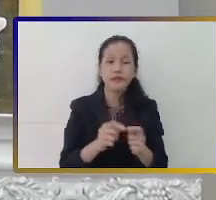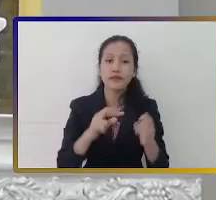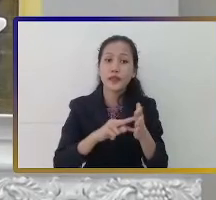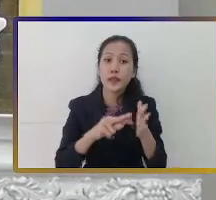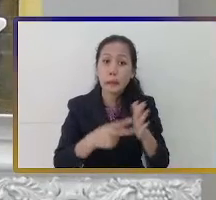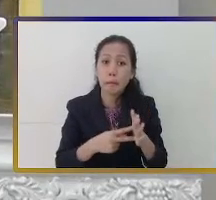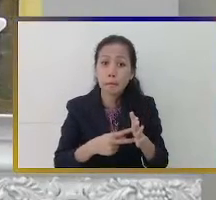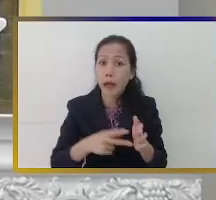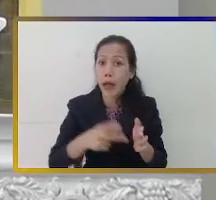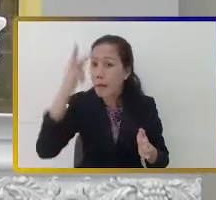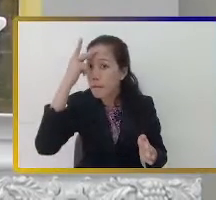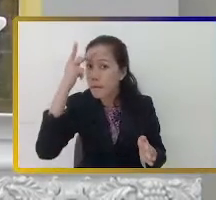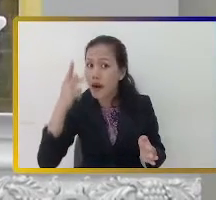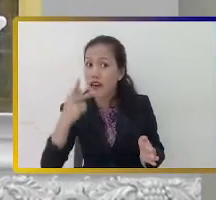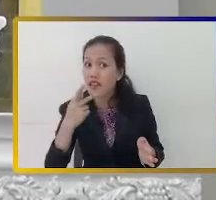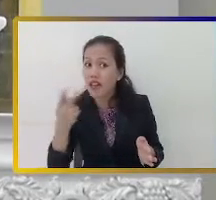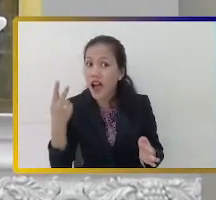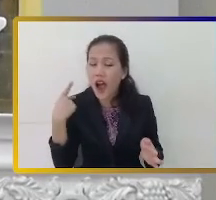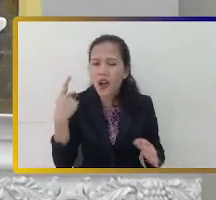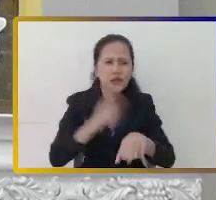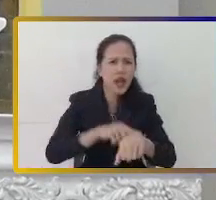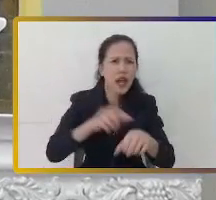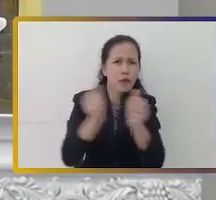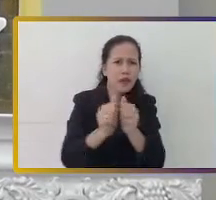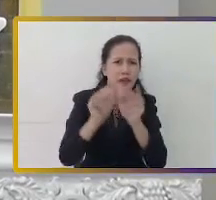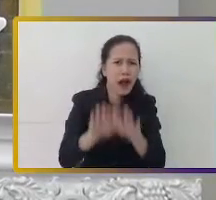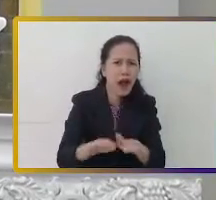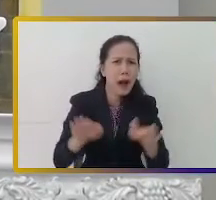ang mga magulang may oras para sa mga anak.